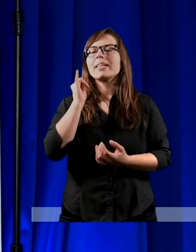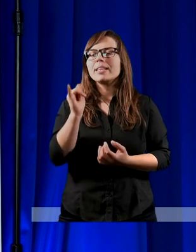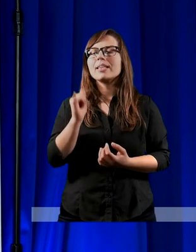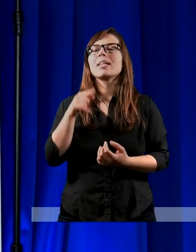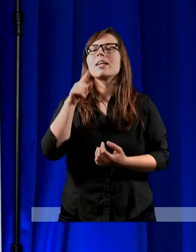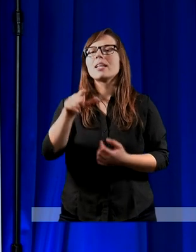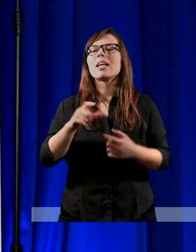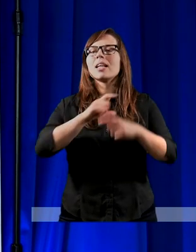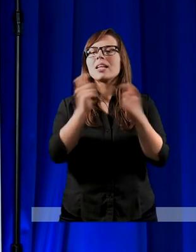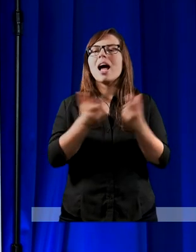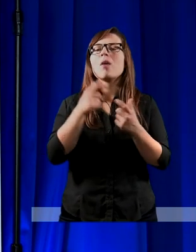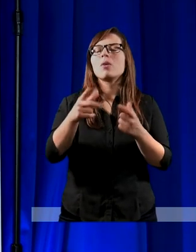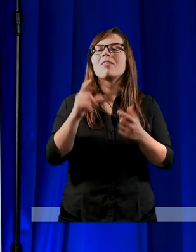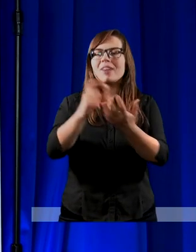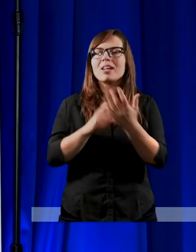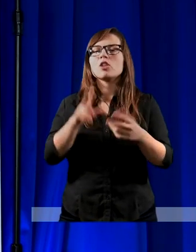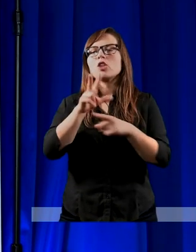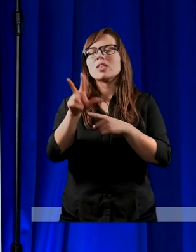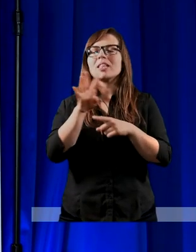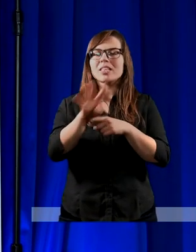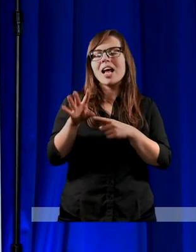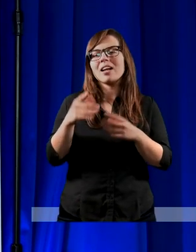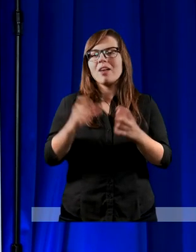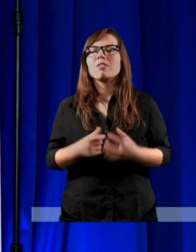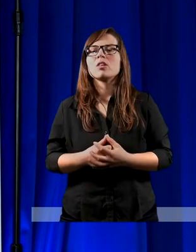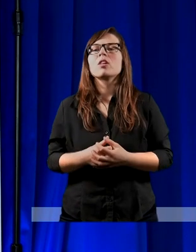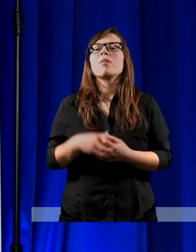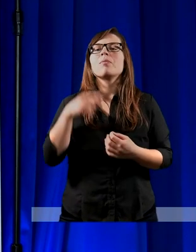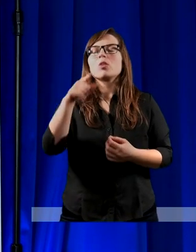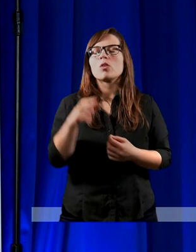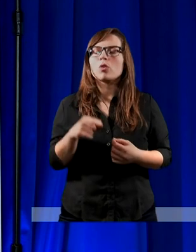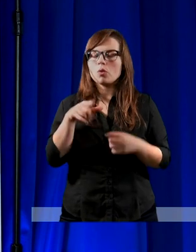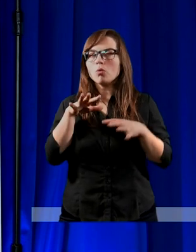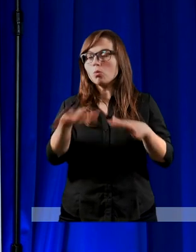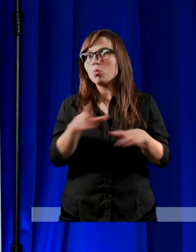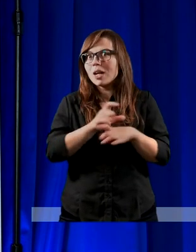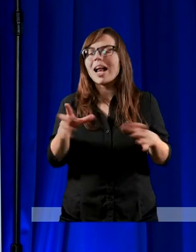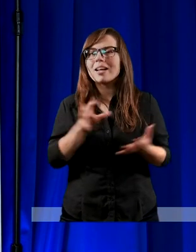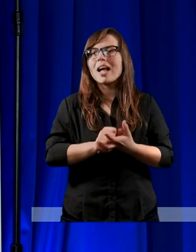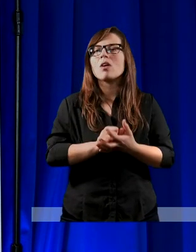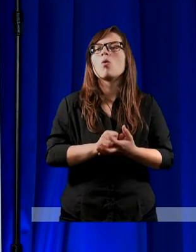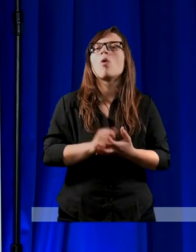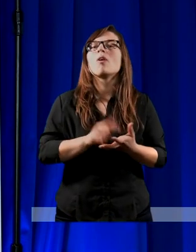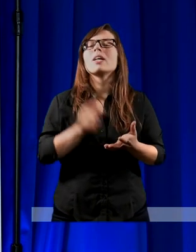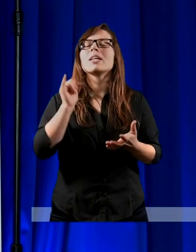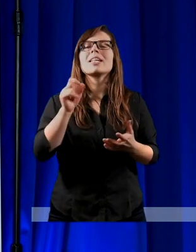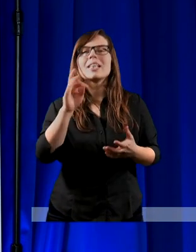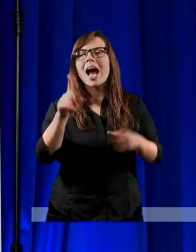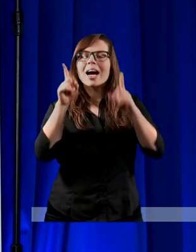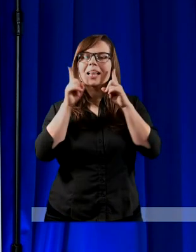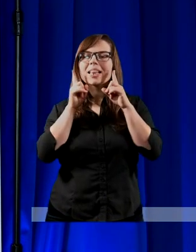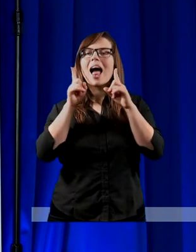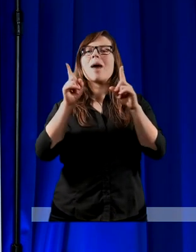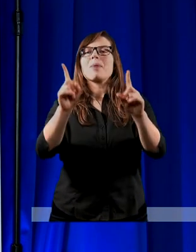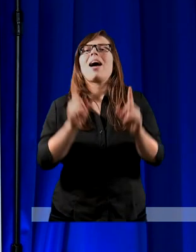I w psalmie 4, 13, 16, więc nie zajęło mi to dużo czasu. I tak naprawdę